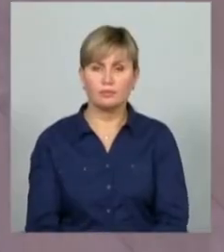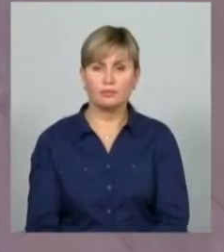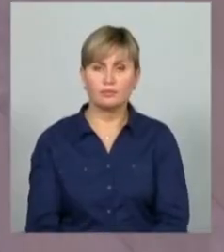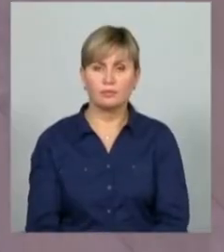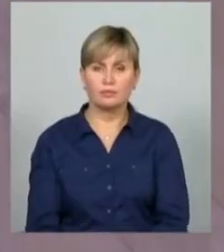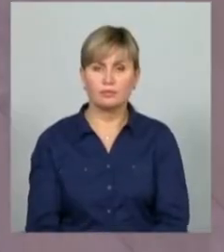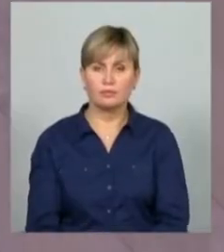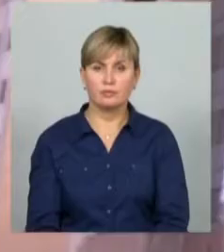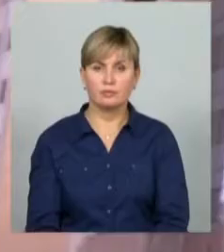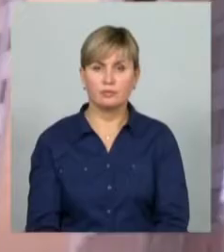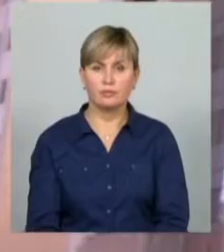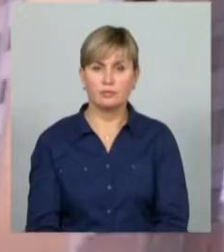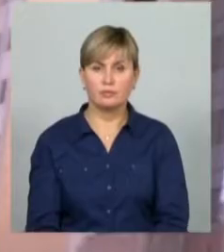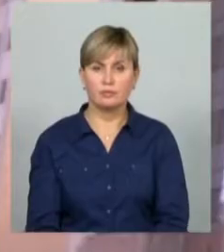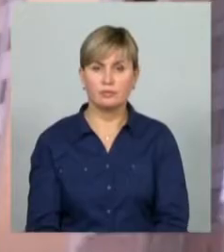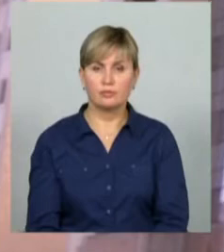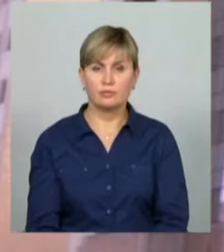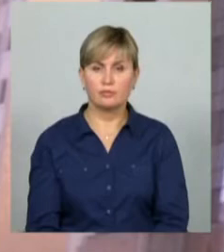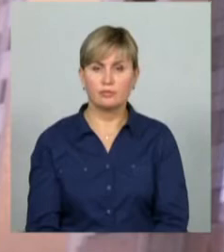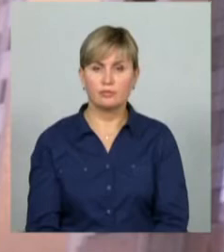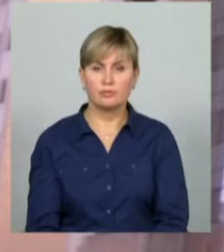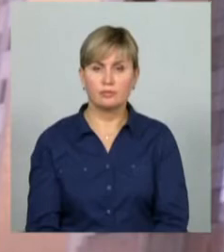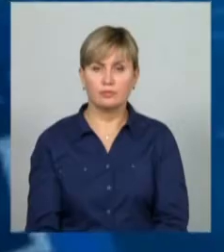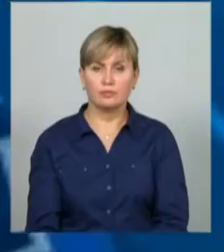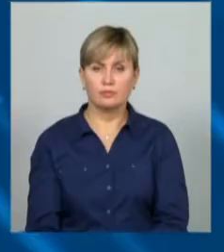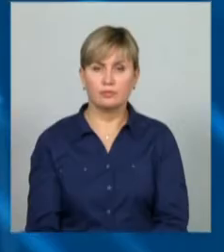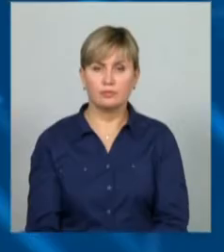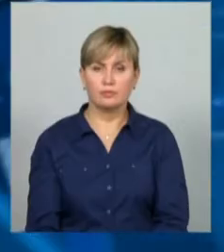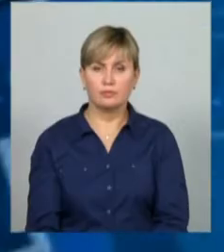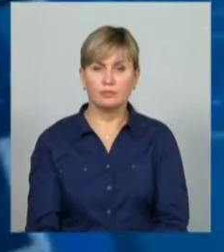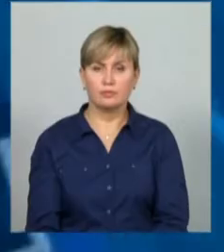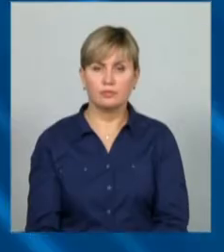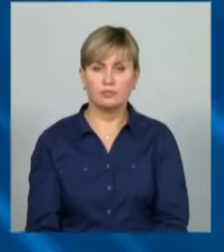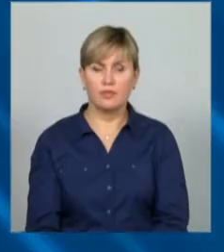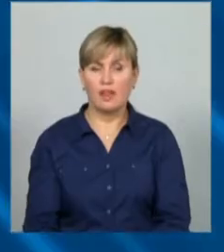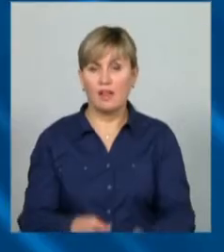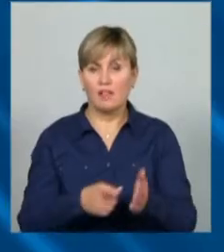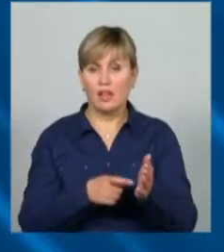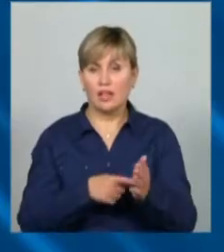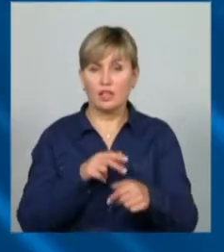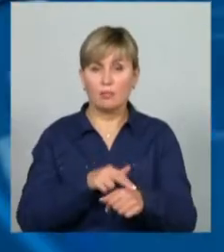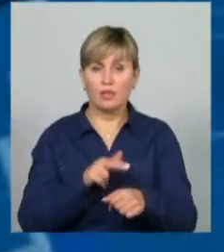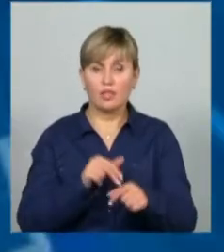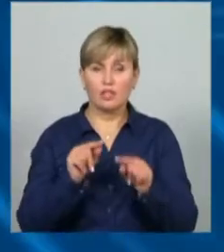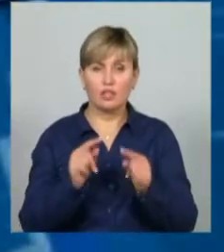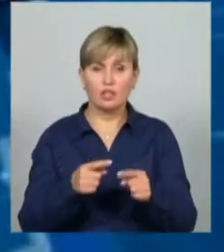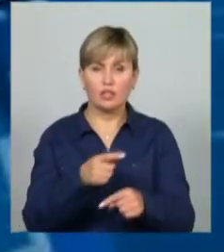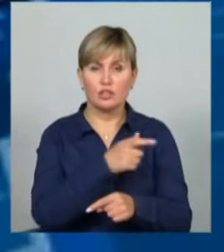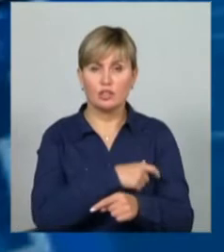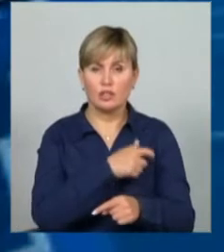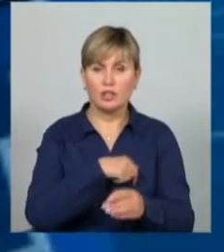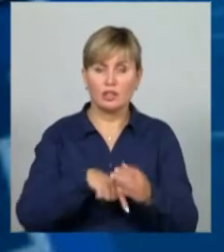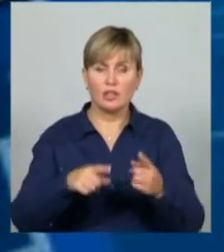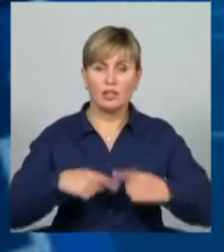Нурлан Отяген, Ирина Тутеев, телеканал «Алматы», Нур-Султан. Караганде полицейские задержали членов